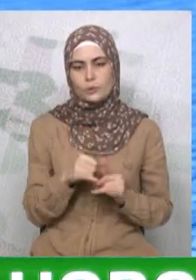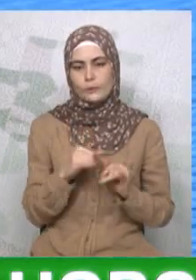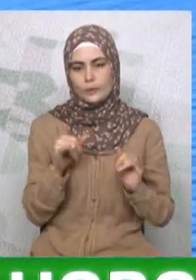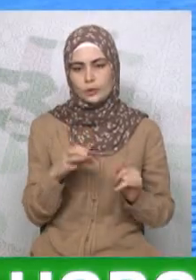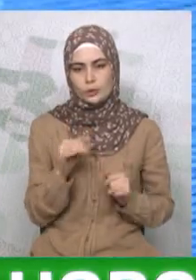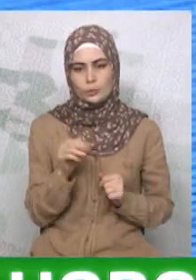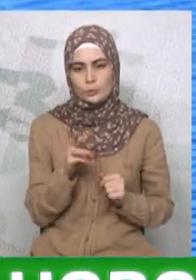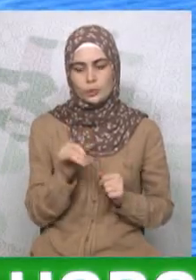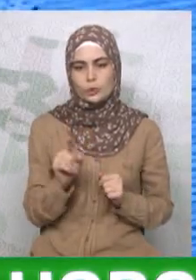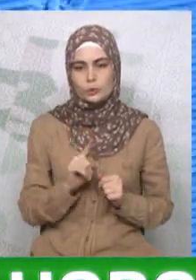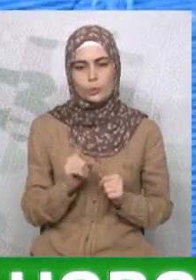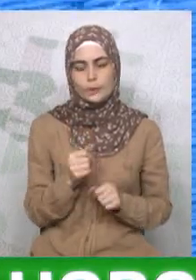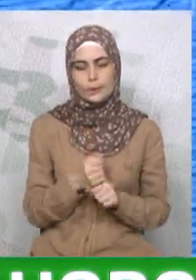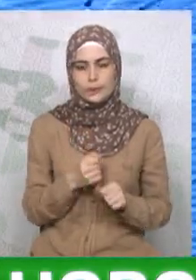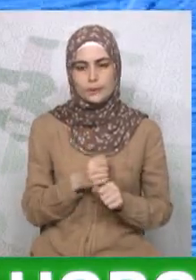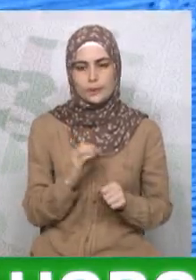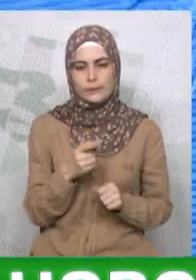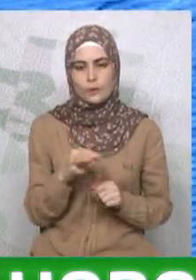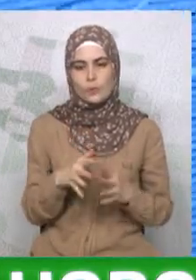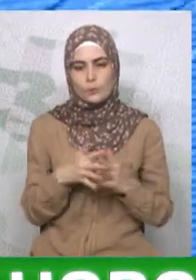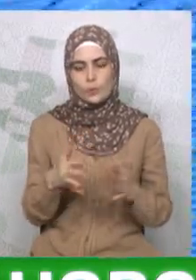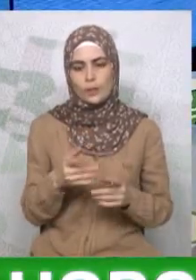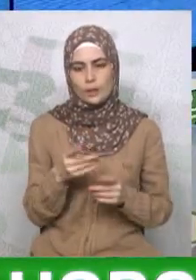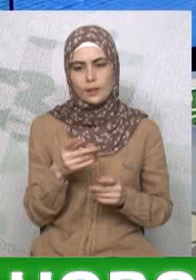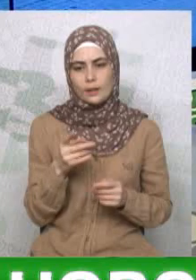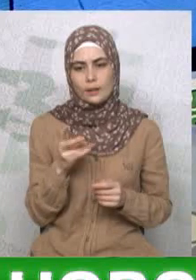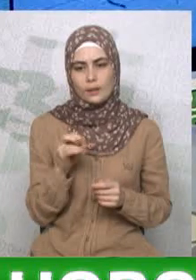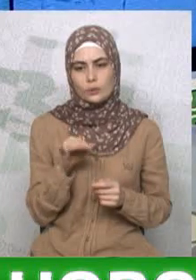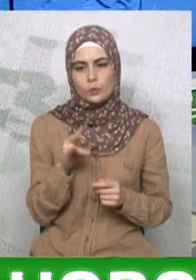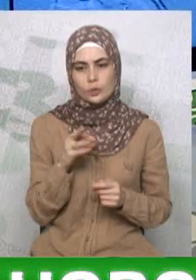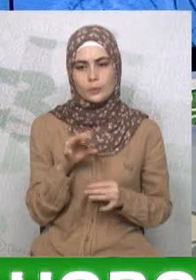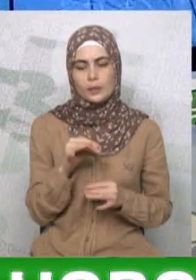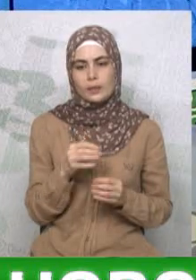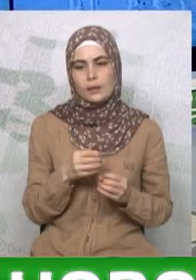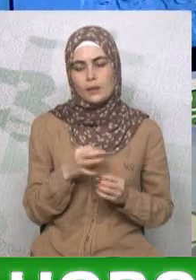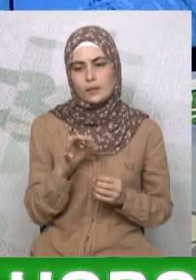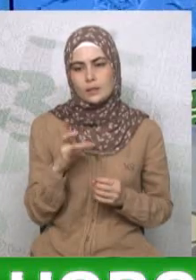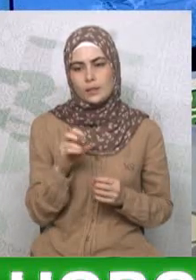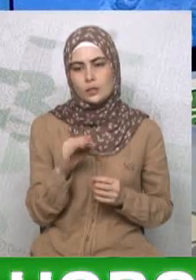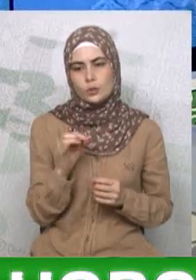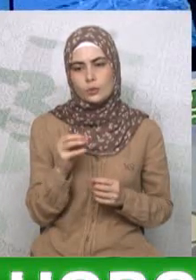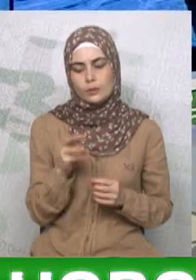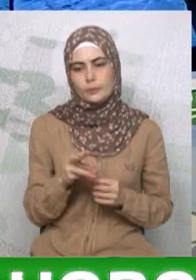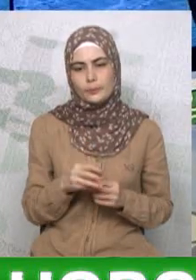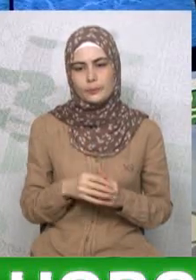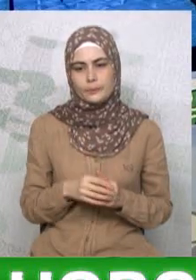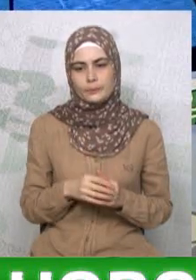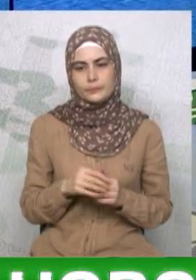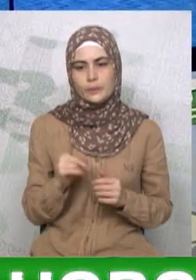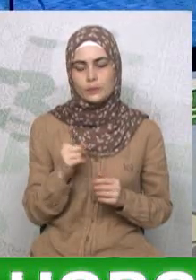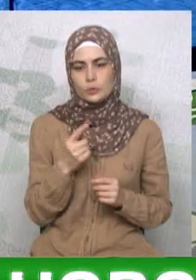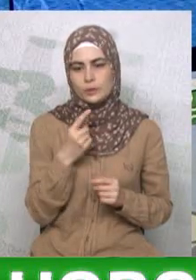увеличить сумму, чтобы сделать его более надежным, более оснащенным, потому что самые